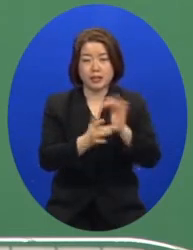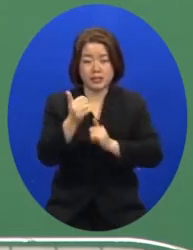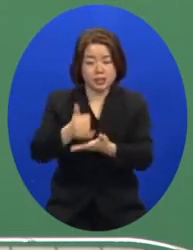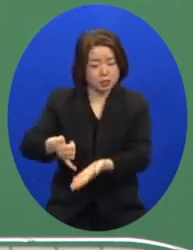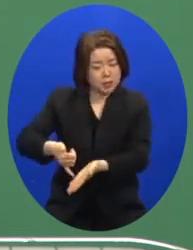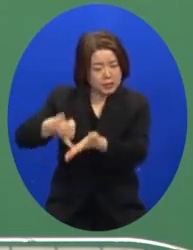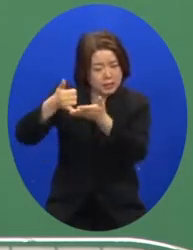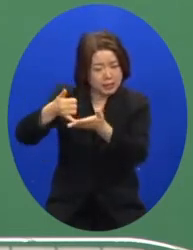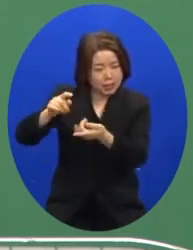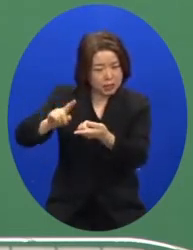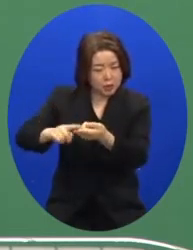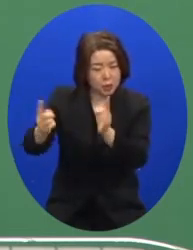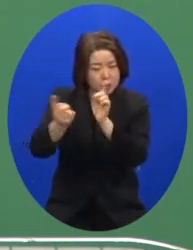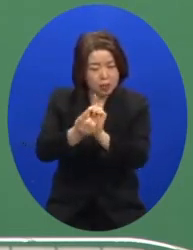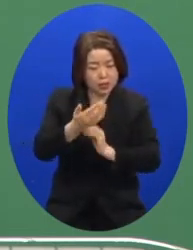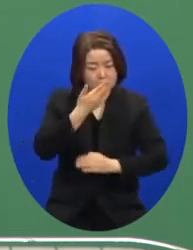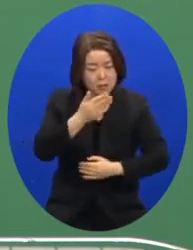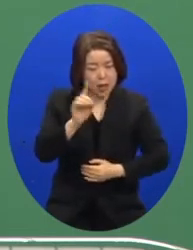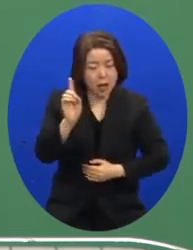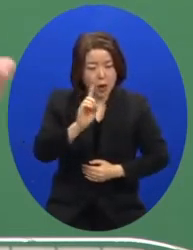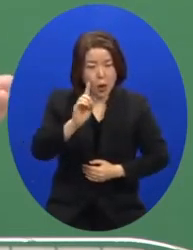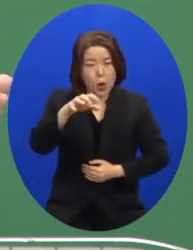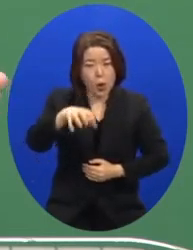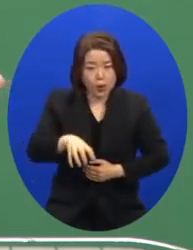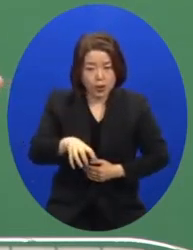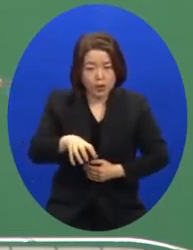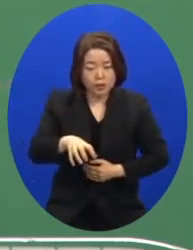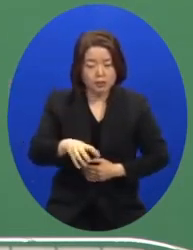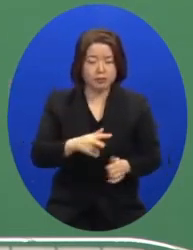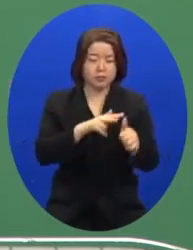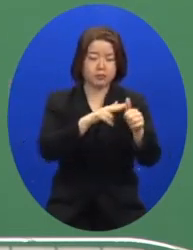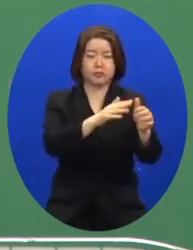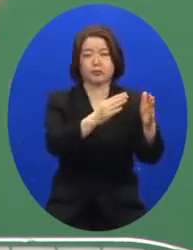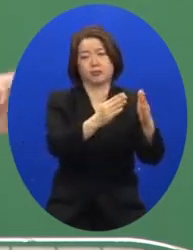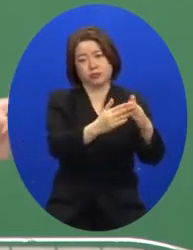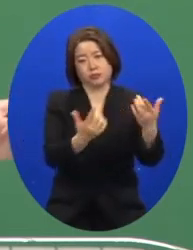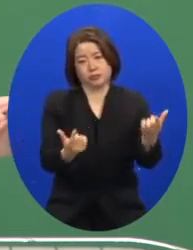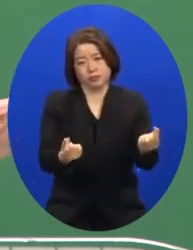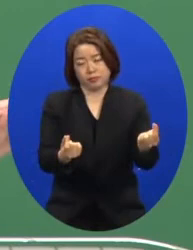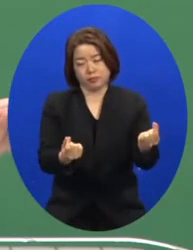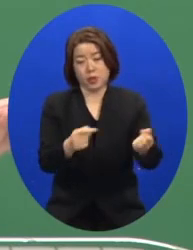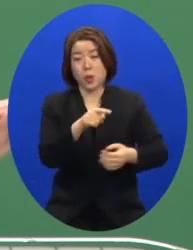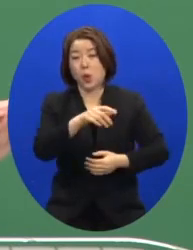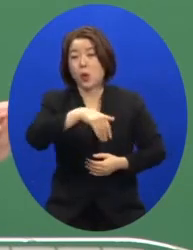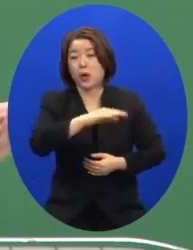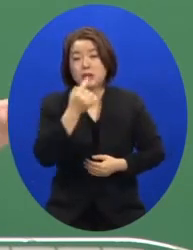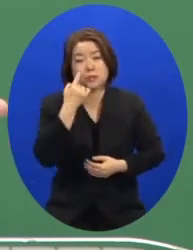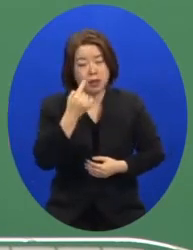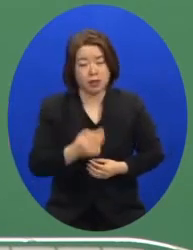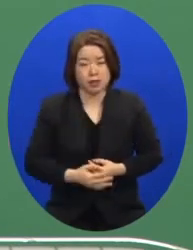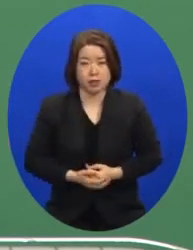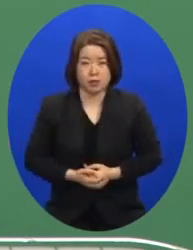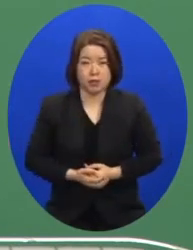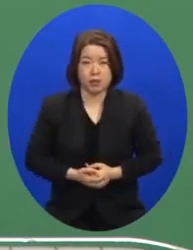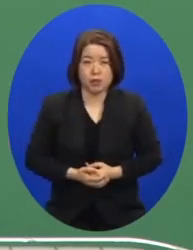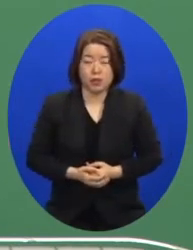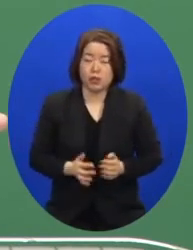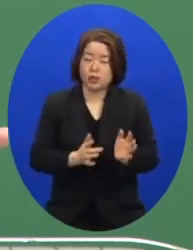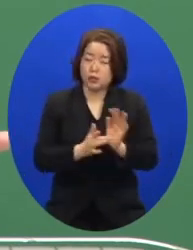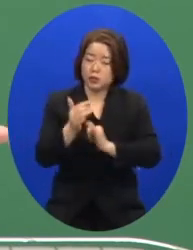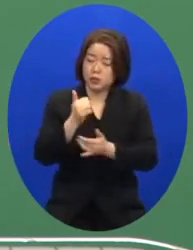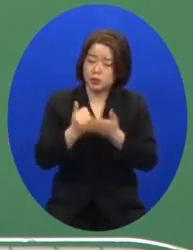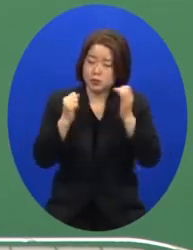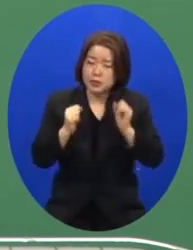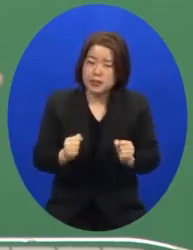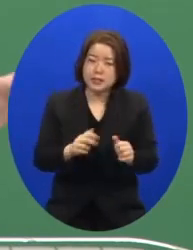만날 수 있는 곳이 어딜까 나 국가입니다 나 곡간에 가 봐야 됩니다 아니 예수님이